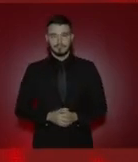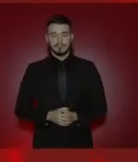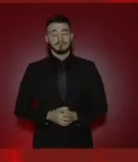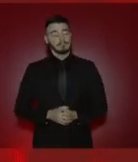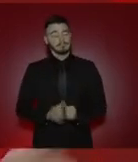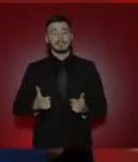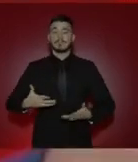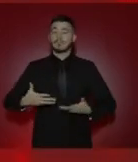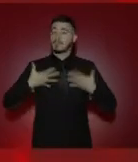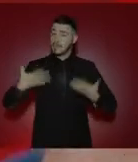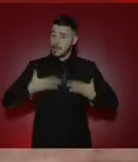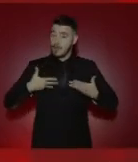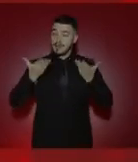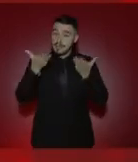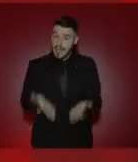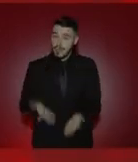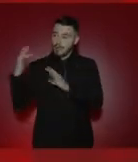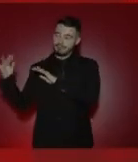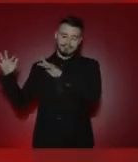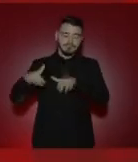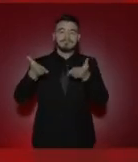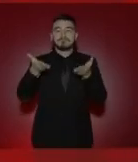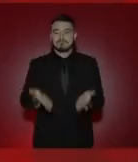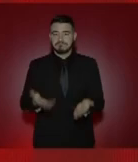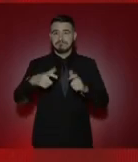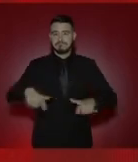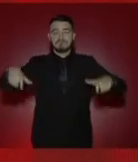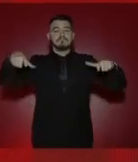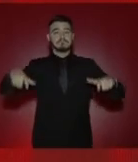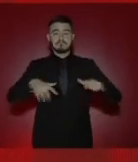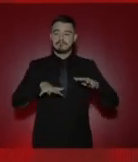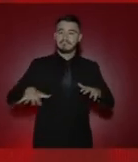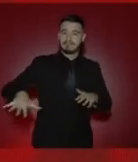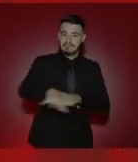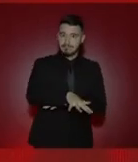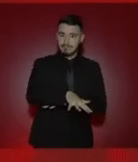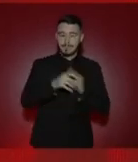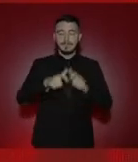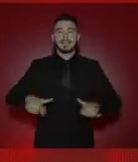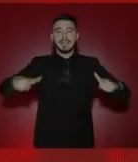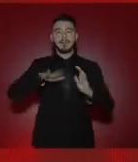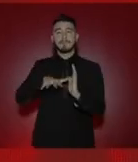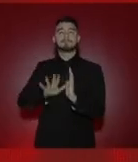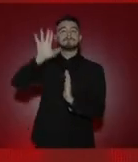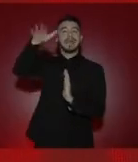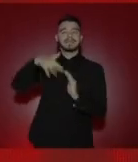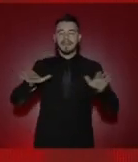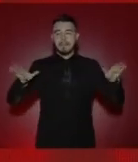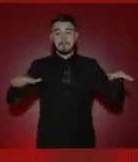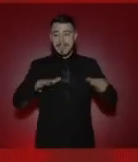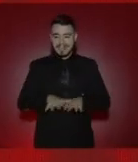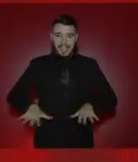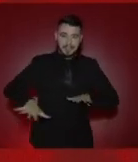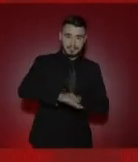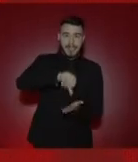Χαιρόμαστε λοιπόν πολύ που είμαστε σήμερα εδώ, σε αυτό το χώρο, όλοι στο φιλόξενο κλειστό γήπεδο μπάσκετ του Περιστερίου, για να στείλουμε